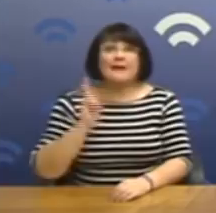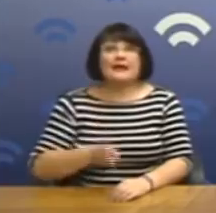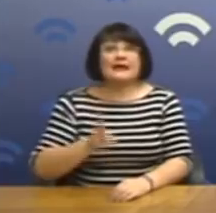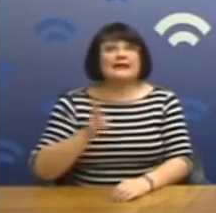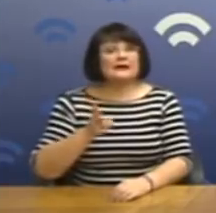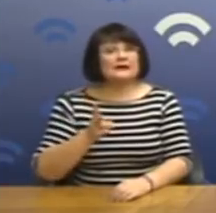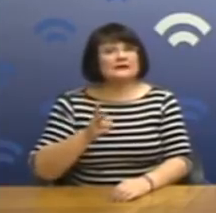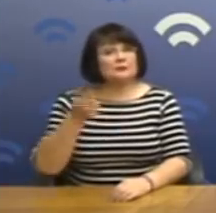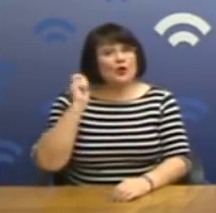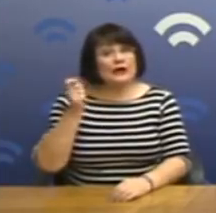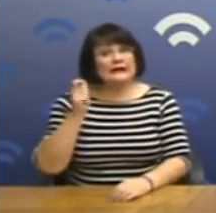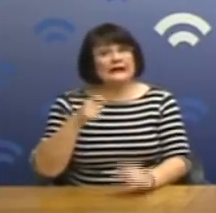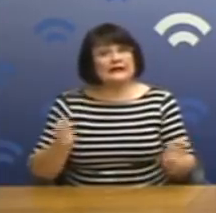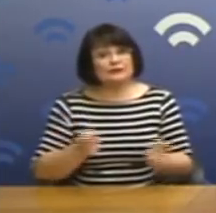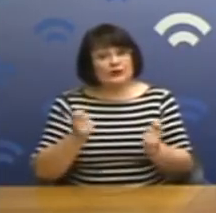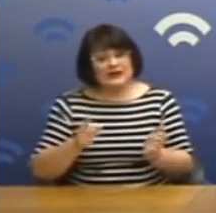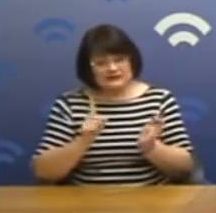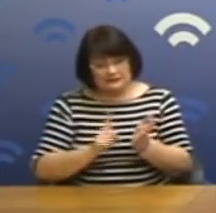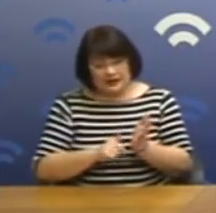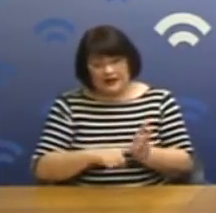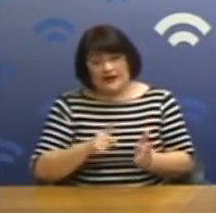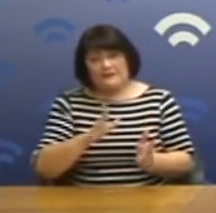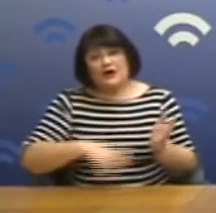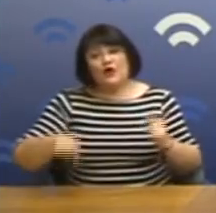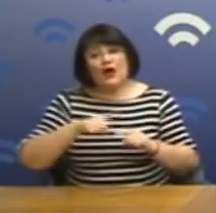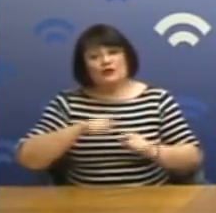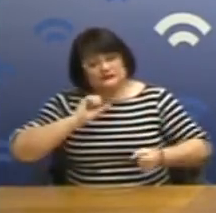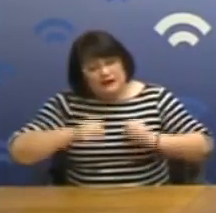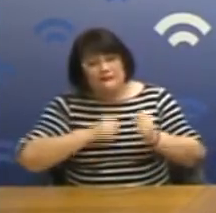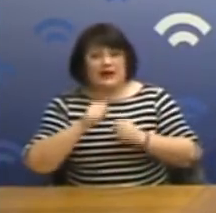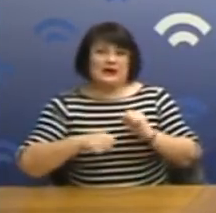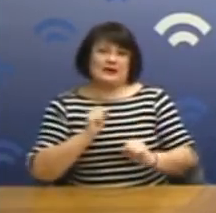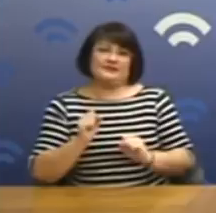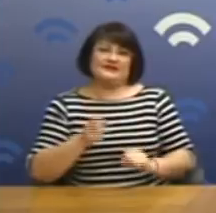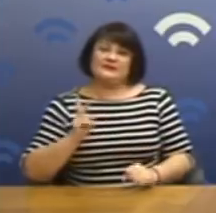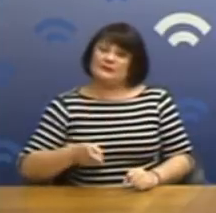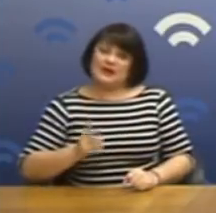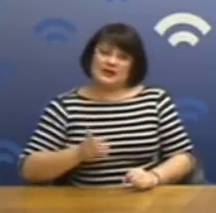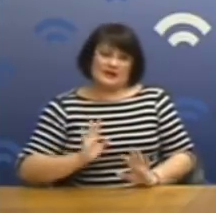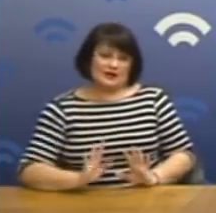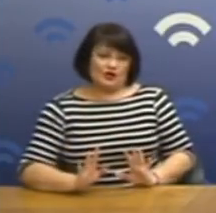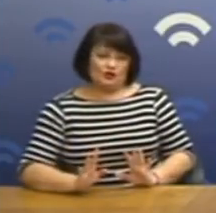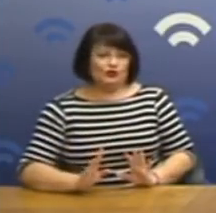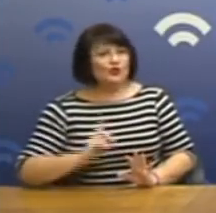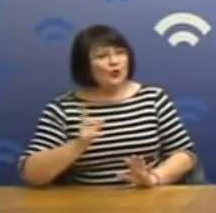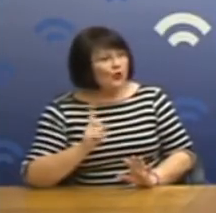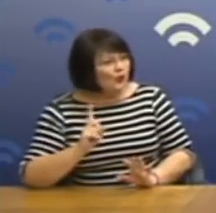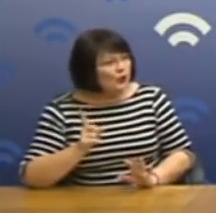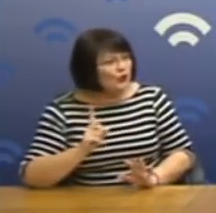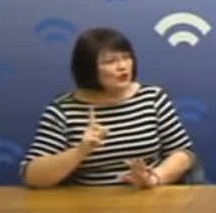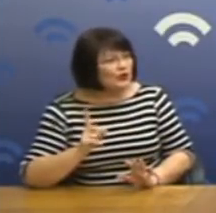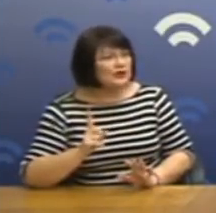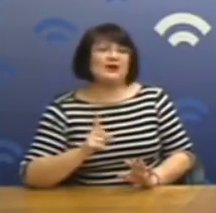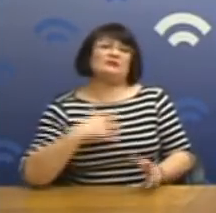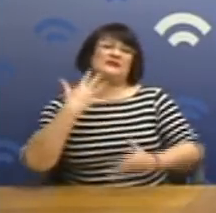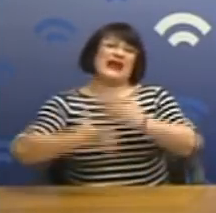επιλογές πρέπει να στρέψει την πάλη του ελληνικός λαός. Από αυτά κινδυνεύει και όχι από τα